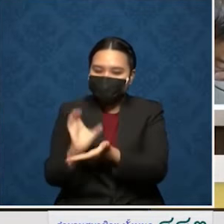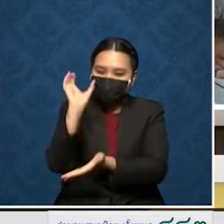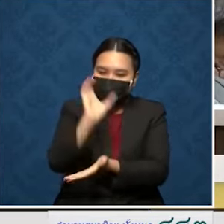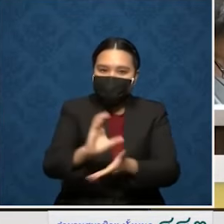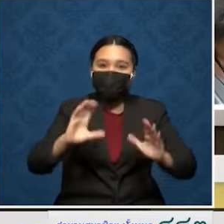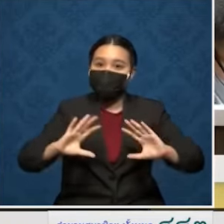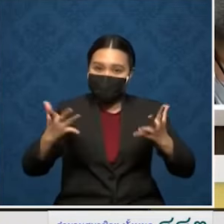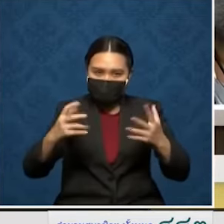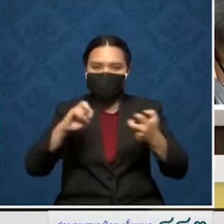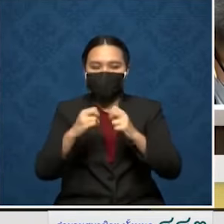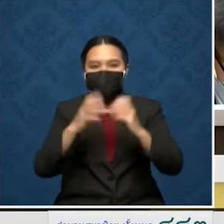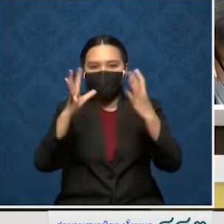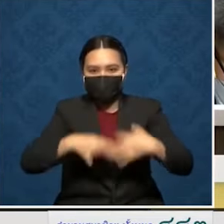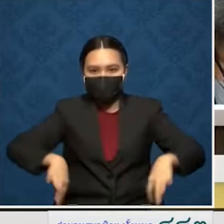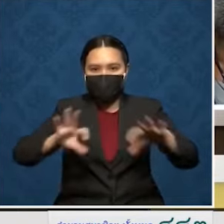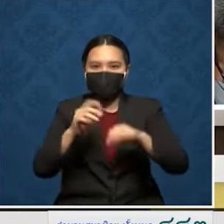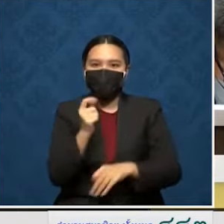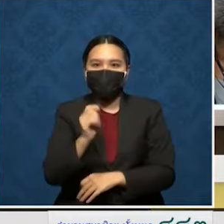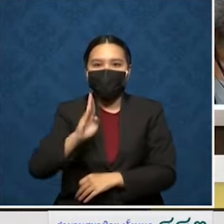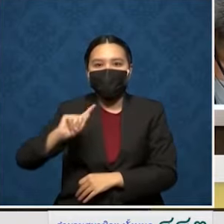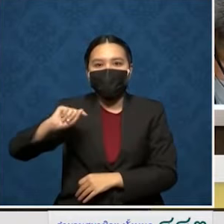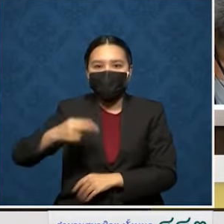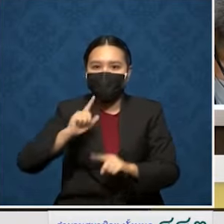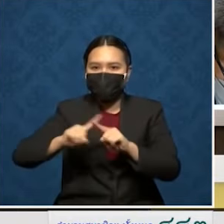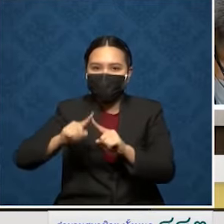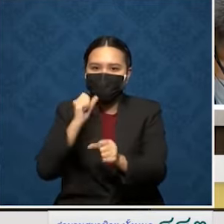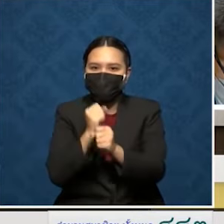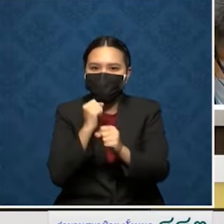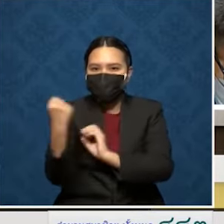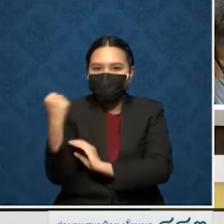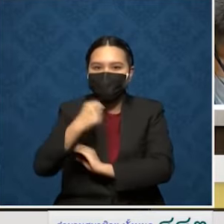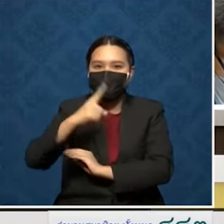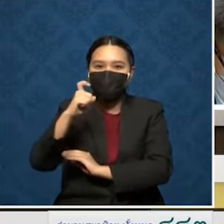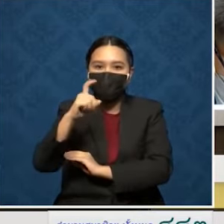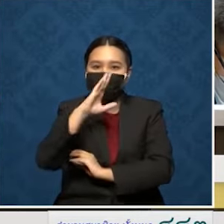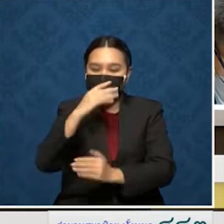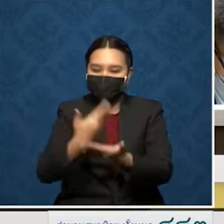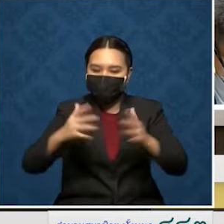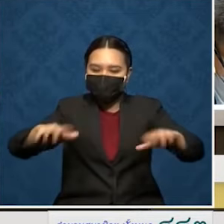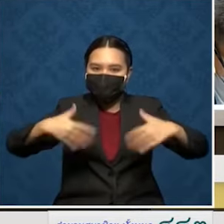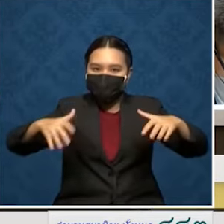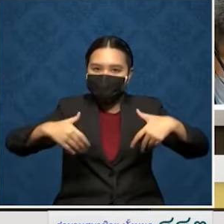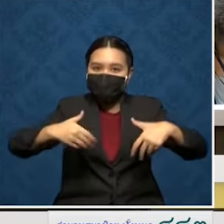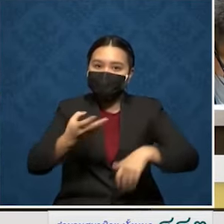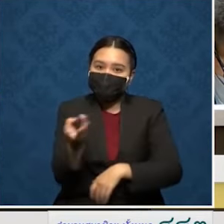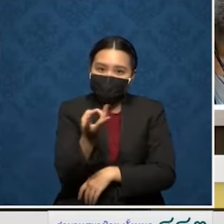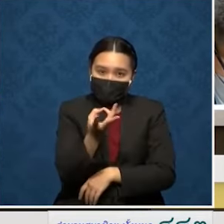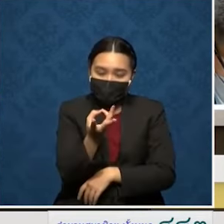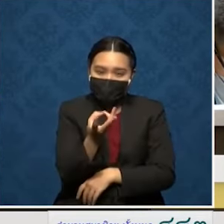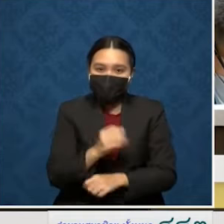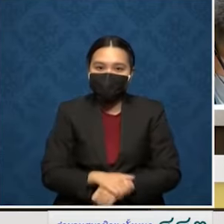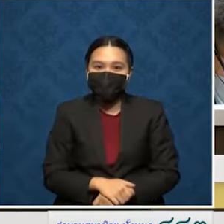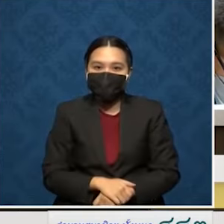ญว่าองค์กรท้องถิ่นไม่สามารถจะสร้างความเข้มแข็งได้ถ้าเขามีรายได้ที่ต่ำกว่าแล้วก็โดยเฉพาะอย่